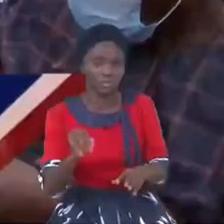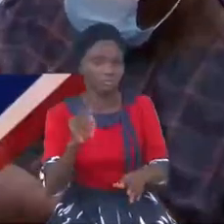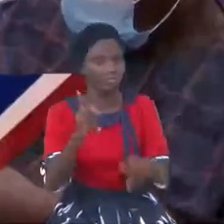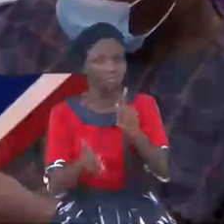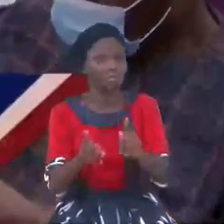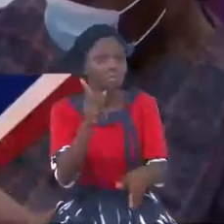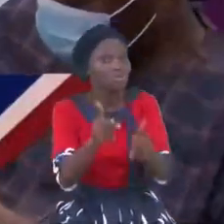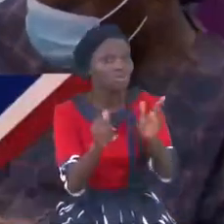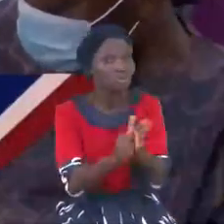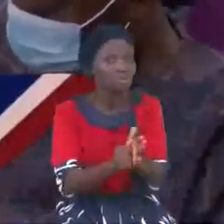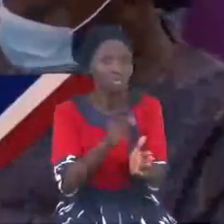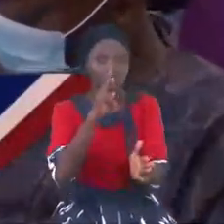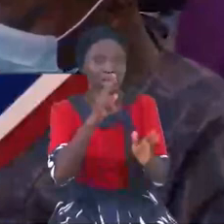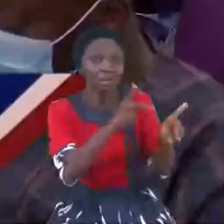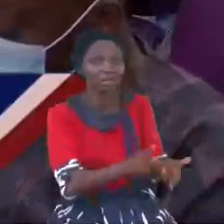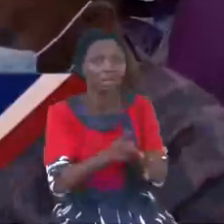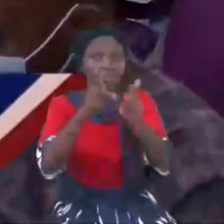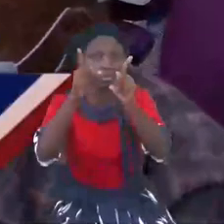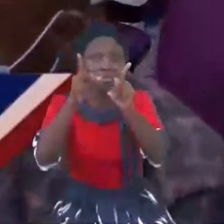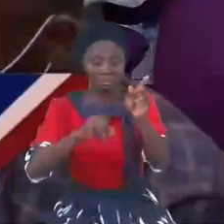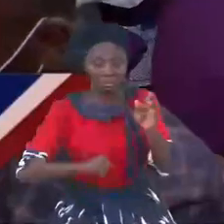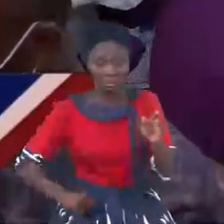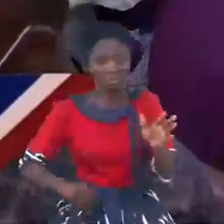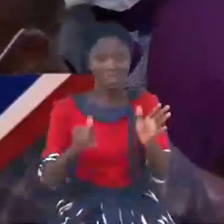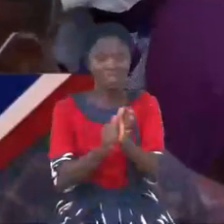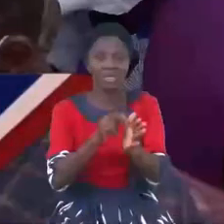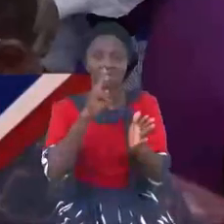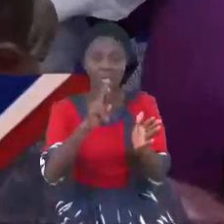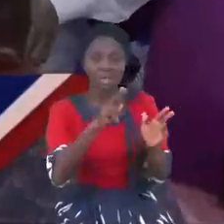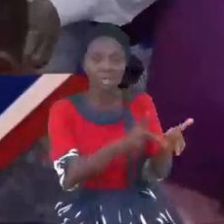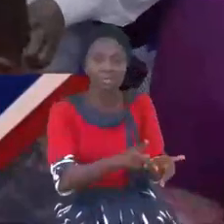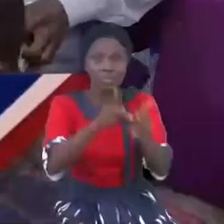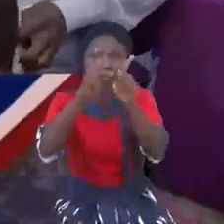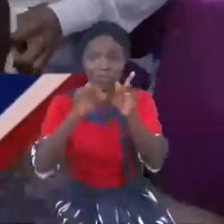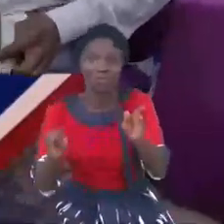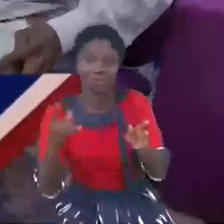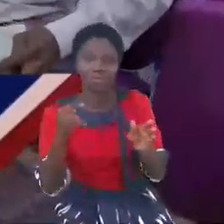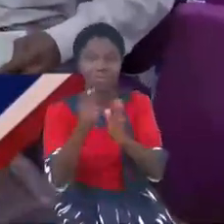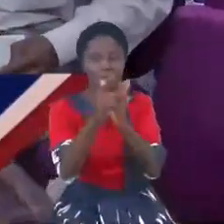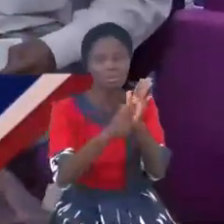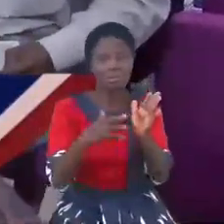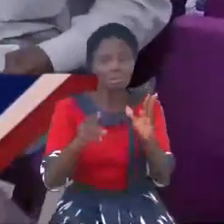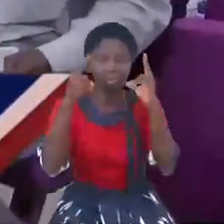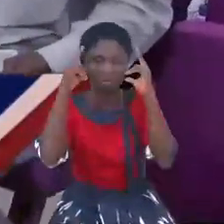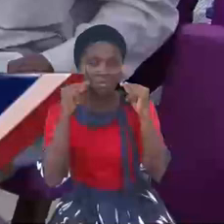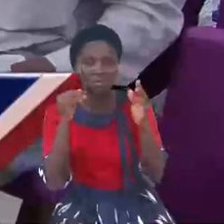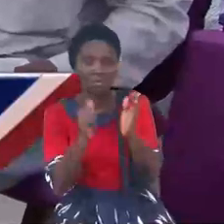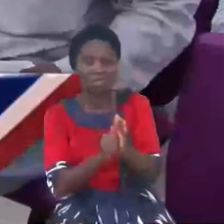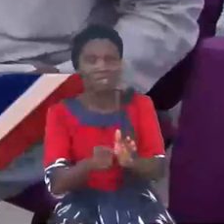la loi de Moïse, étaient déjà très zélés, très fervents. Ils vont traverser la mer, vont traverser,